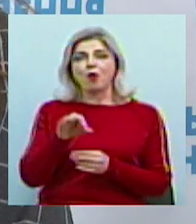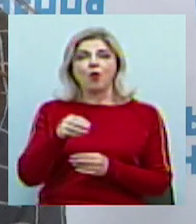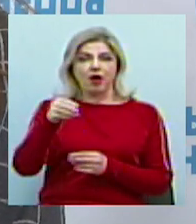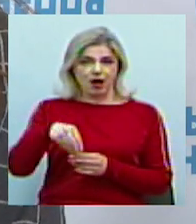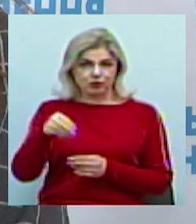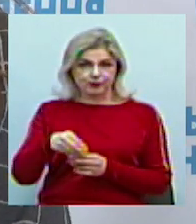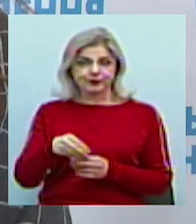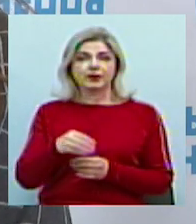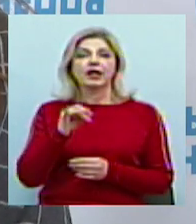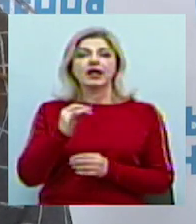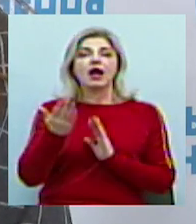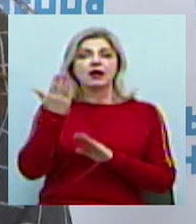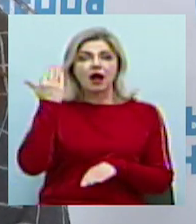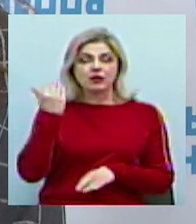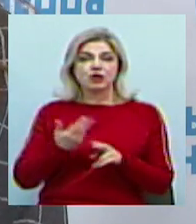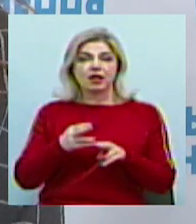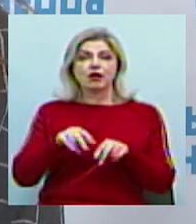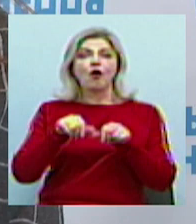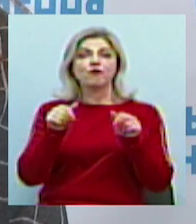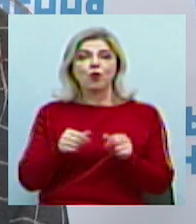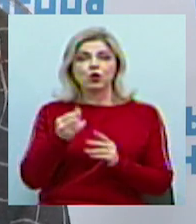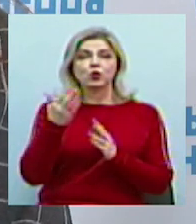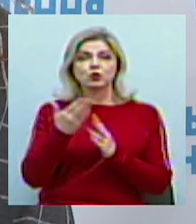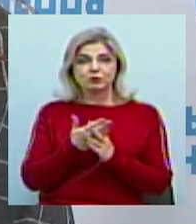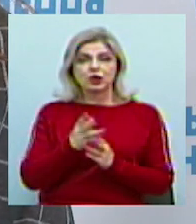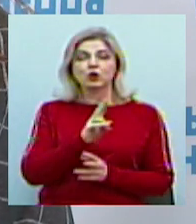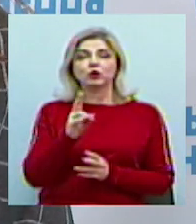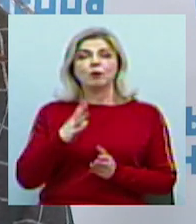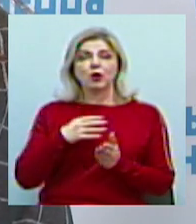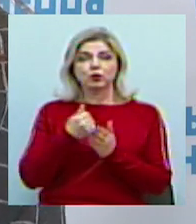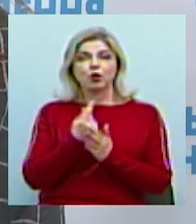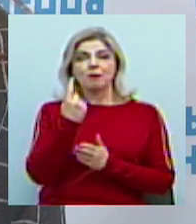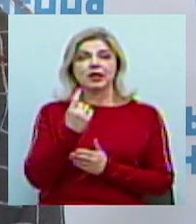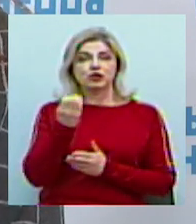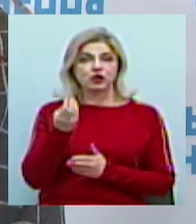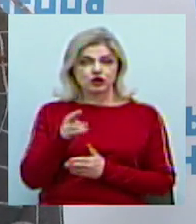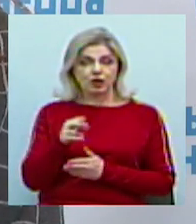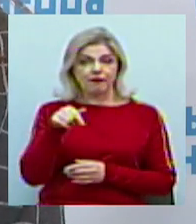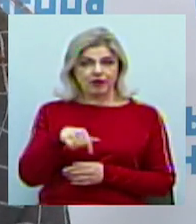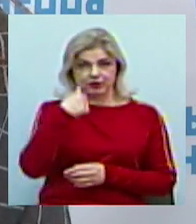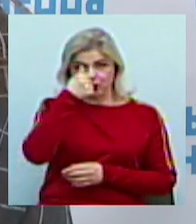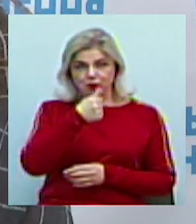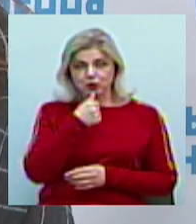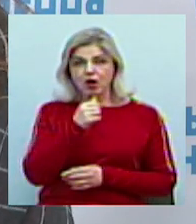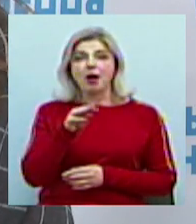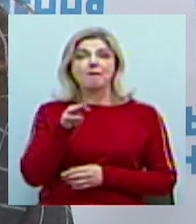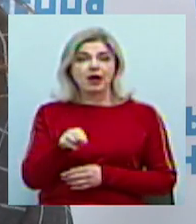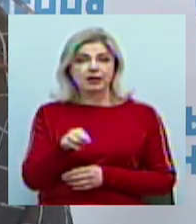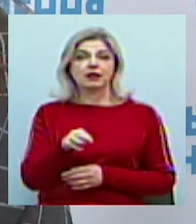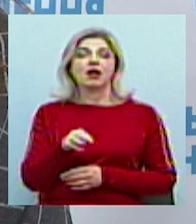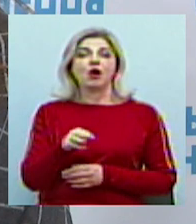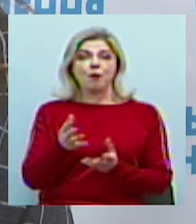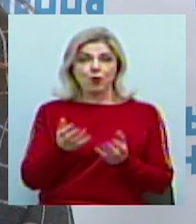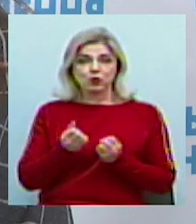уклали, вірніше, оформили субсидію до 1 січня, в цьому році, вже в буквально в березні місяці, вони